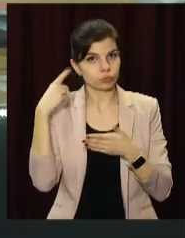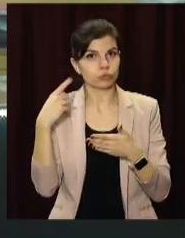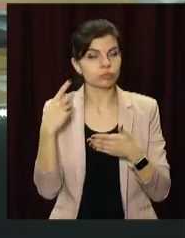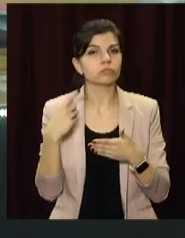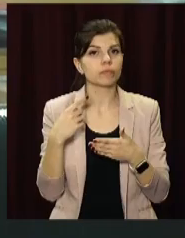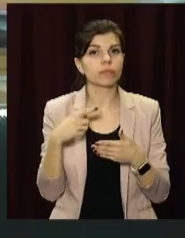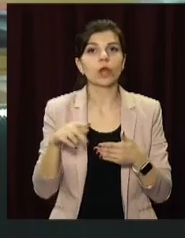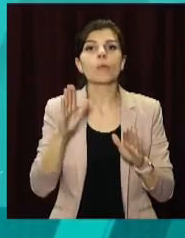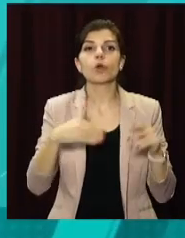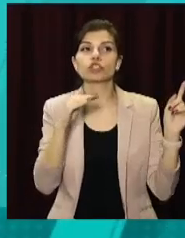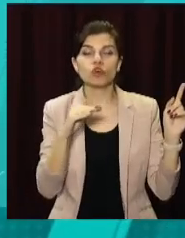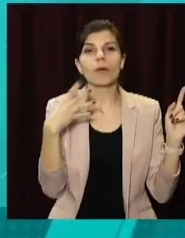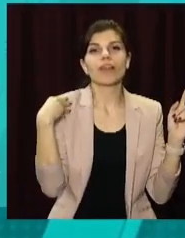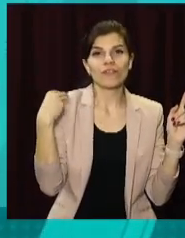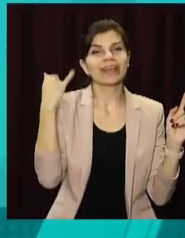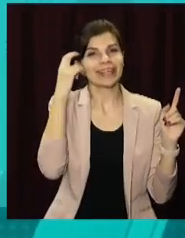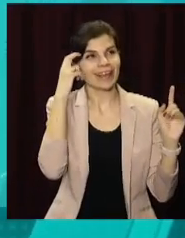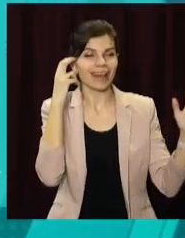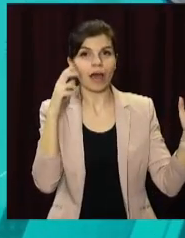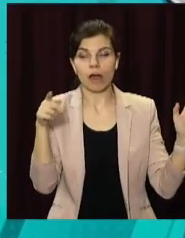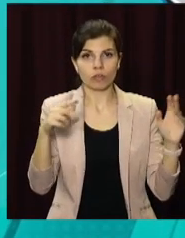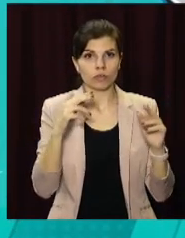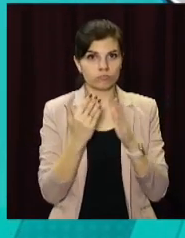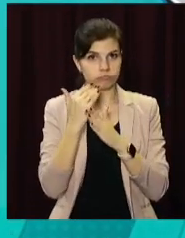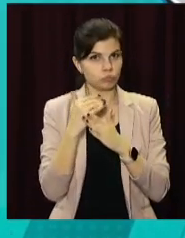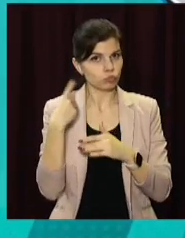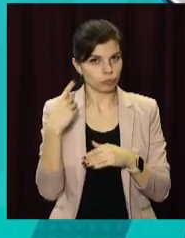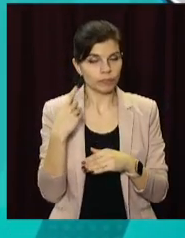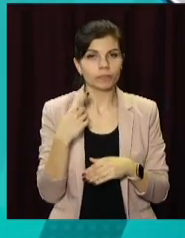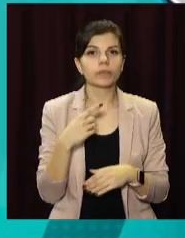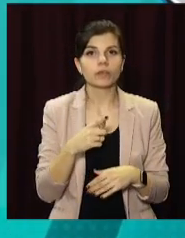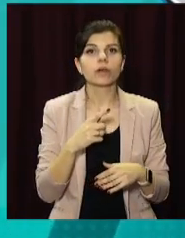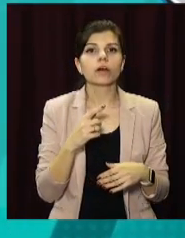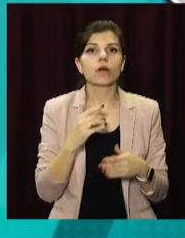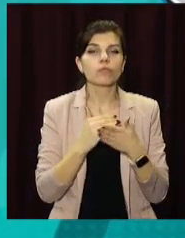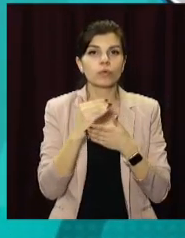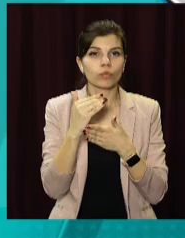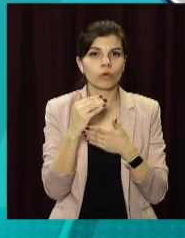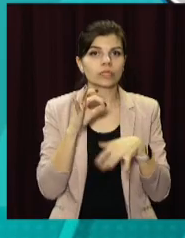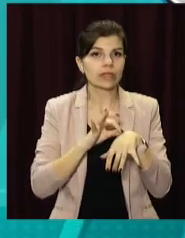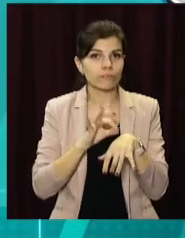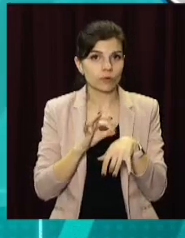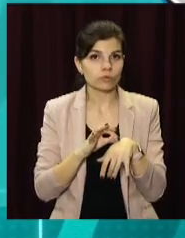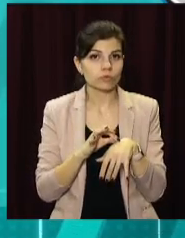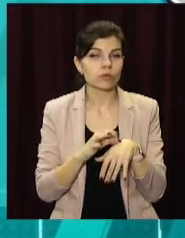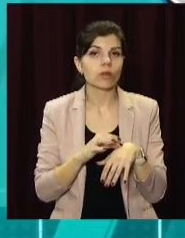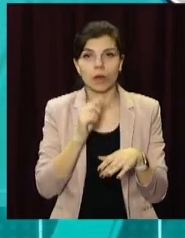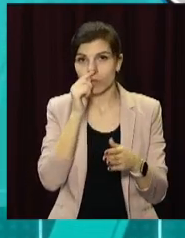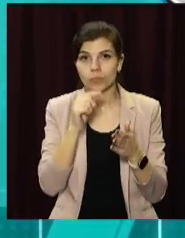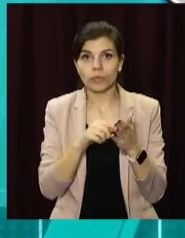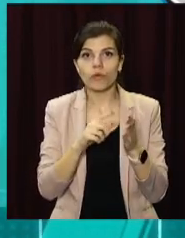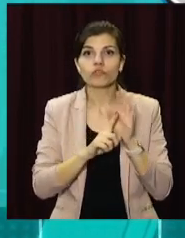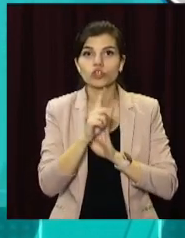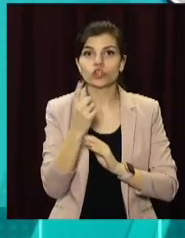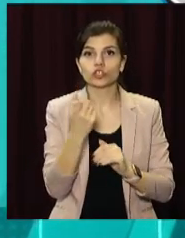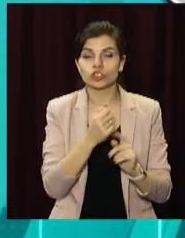країні після Житомирської, Львівської та Київської областей. До переліку регіонів із високим рівнем поширення захворюваності потрапила на початку